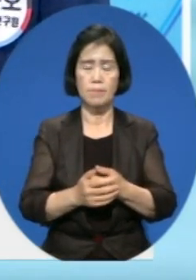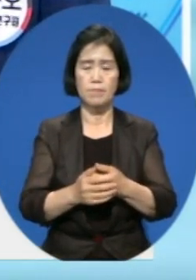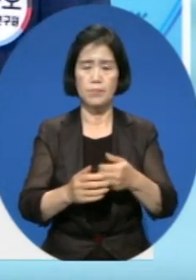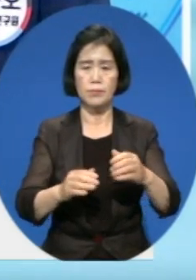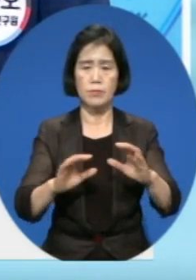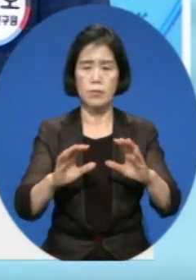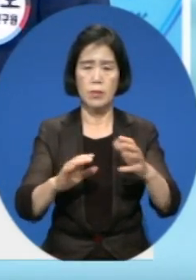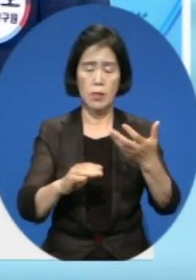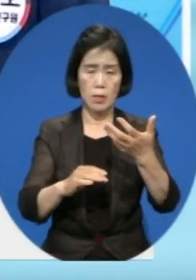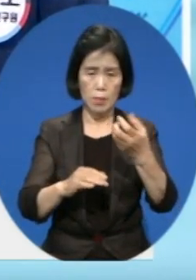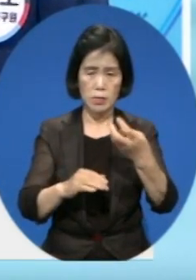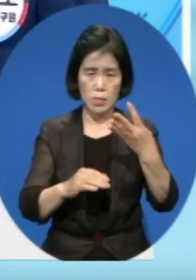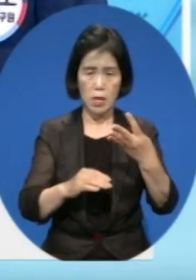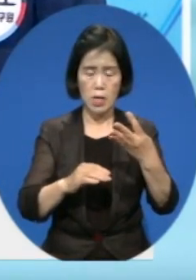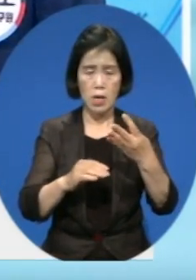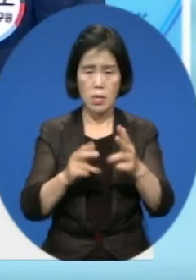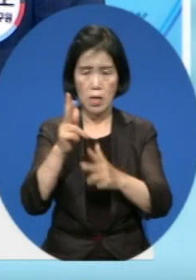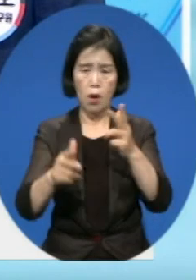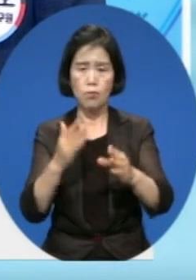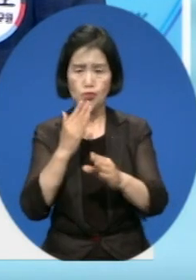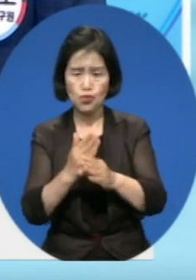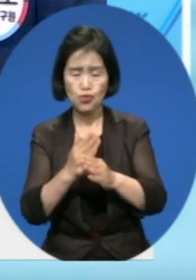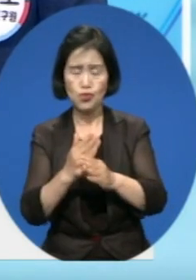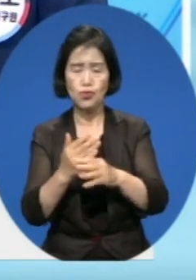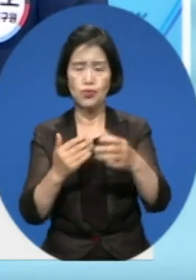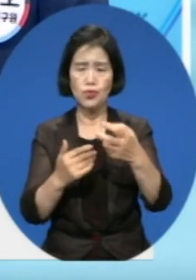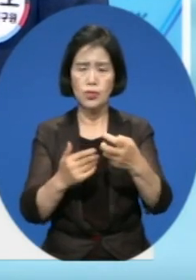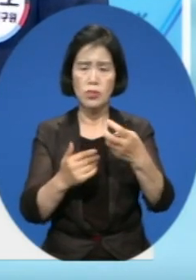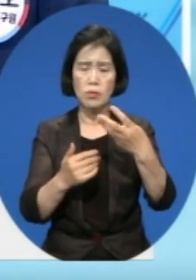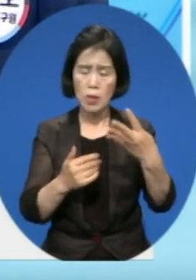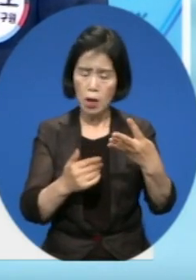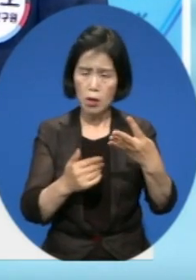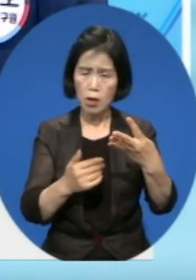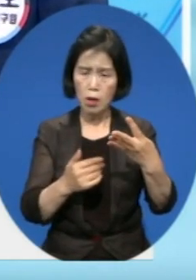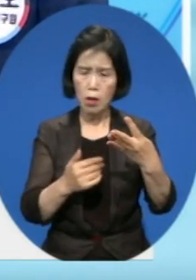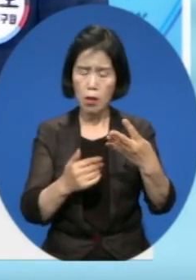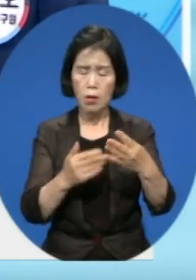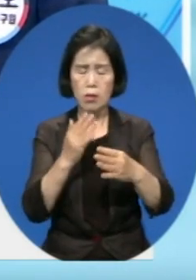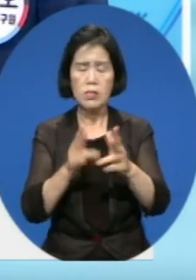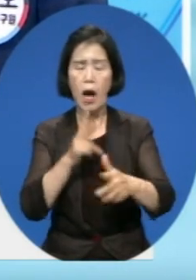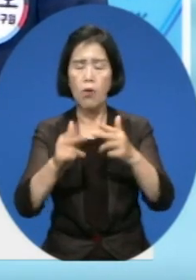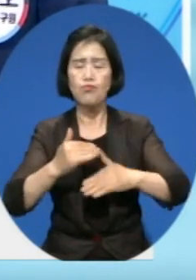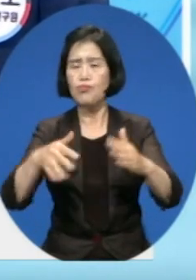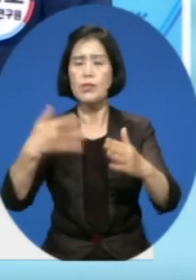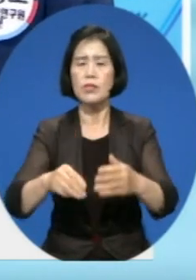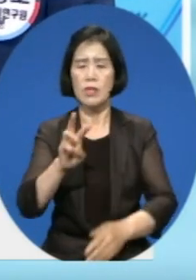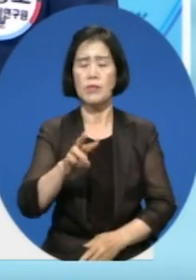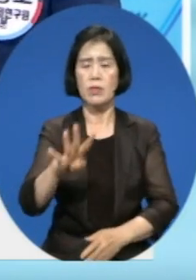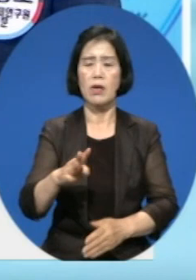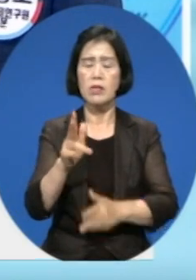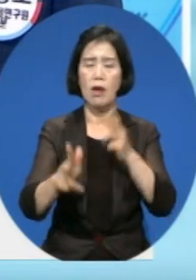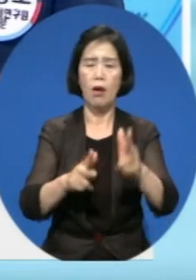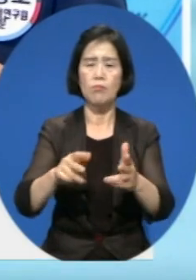있었는데요. 74개가 지금 절반도 진도가 안 나갔고요. 34개는 0% 진도율입니다.